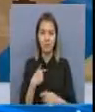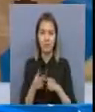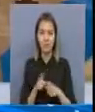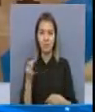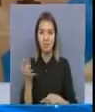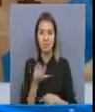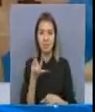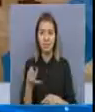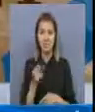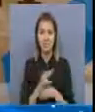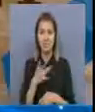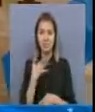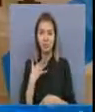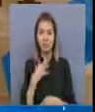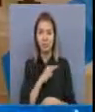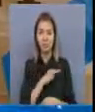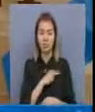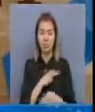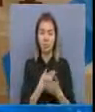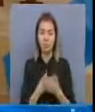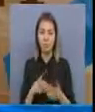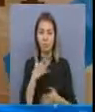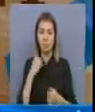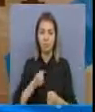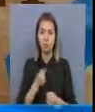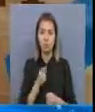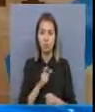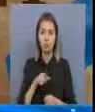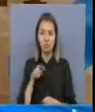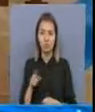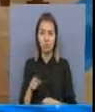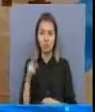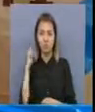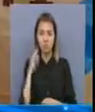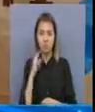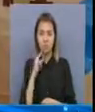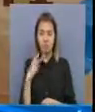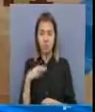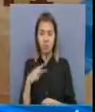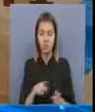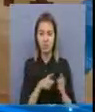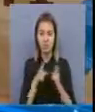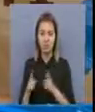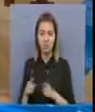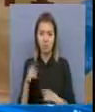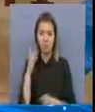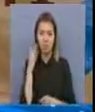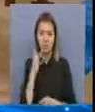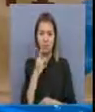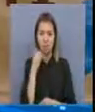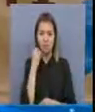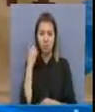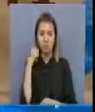қызықты. Тәлімгерлер өте бізбен жақсы жұмыс істейді. Достарым көбейді. Мұнда Қазақстан латын тіліне көшкеннен кейін ағылшын тілін